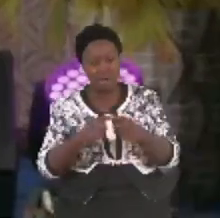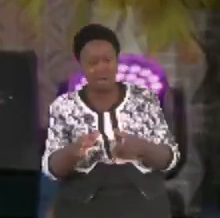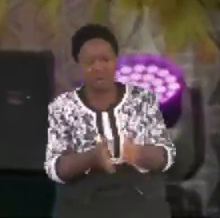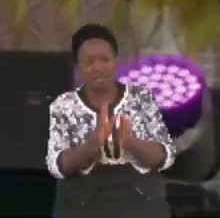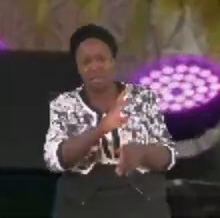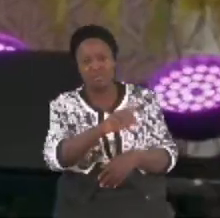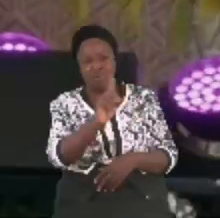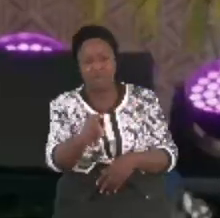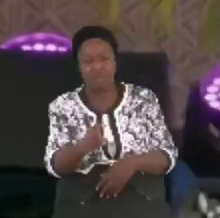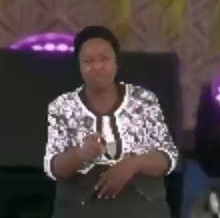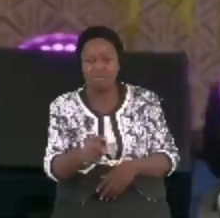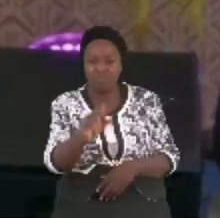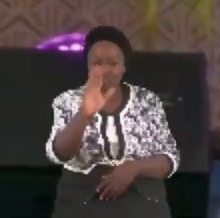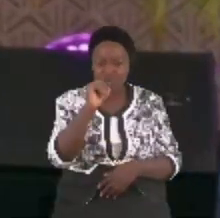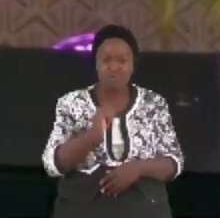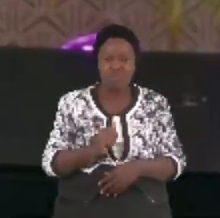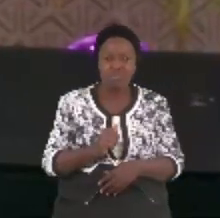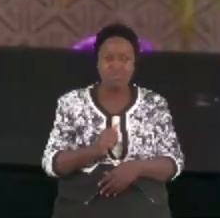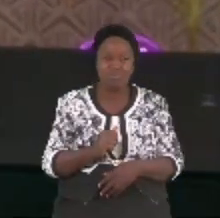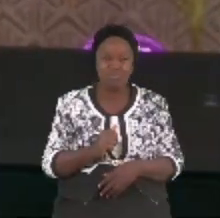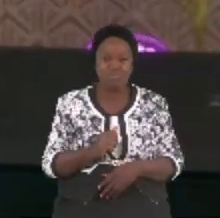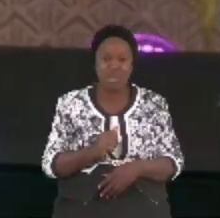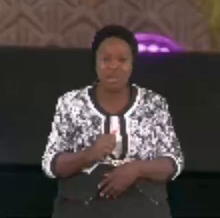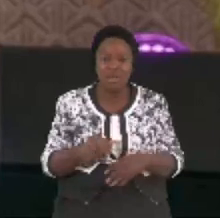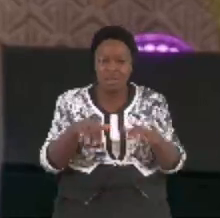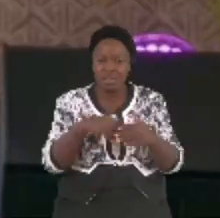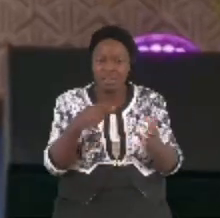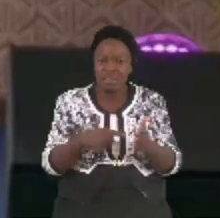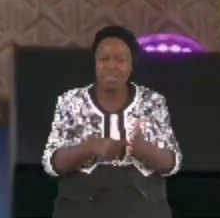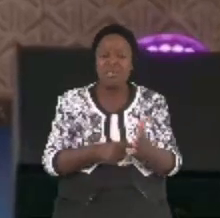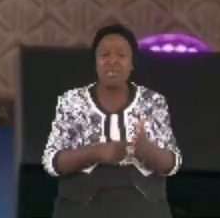appelés. La question alors, il y a quelque chose qui ne va pas ici.